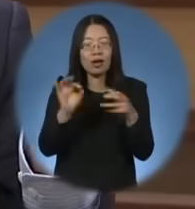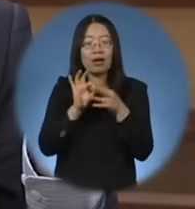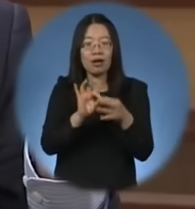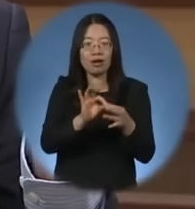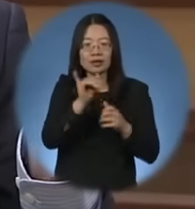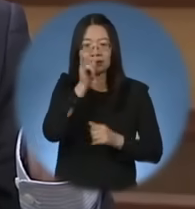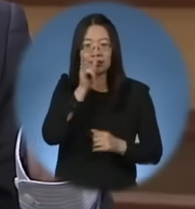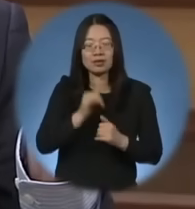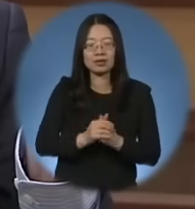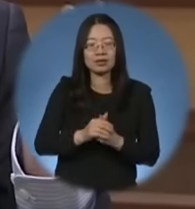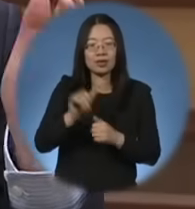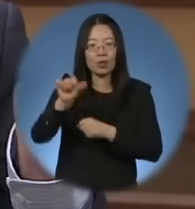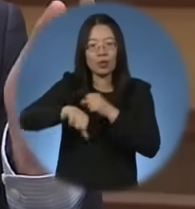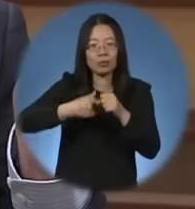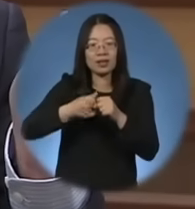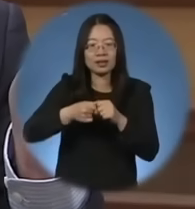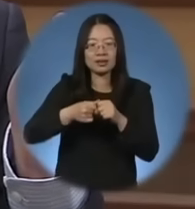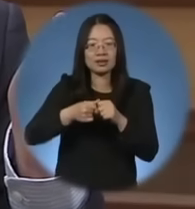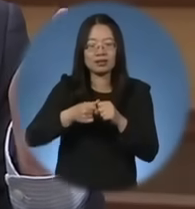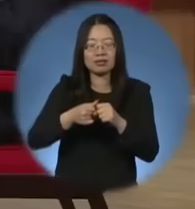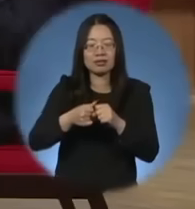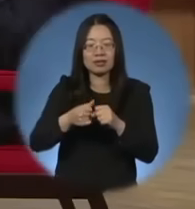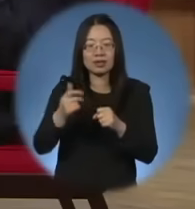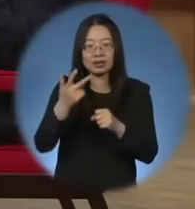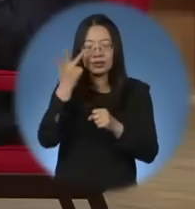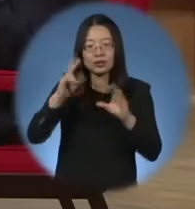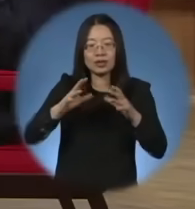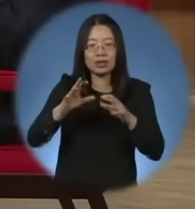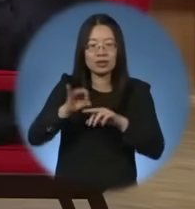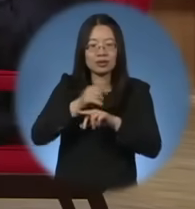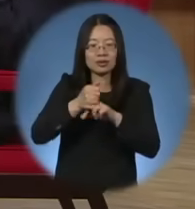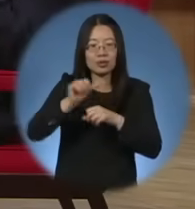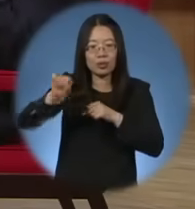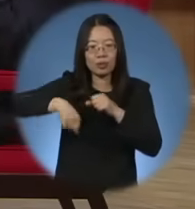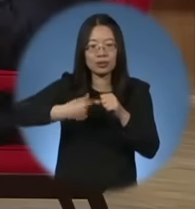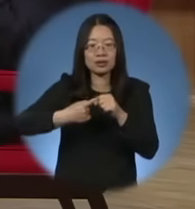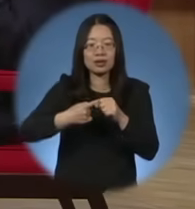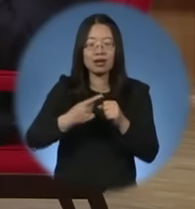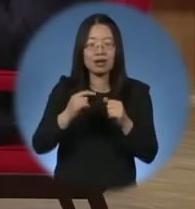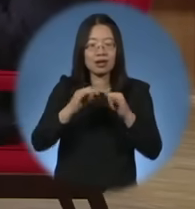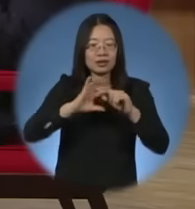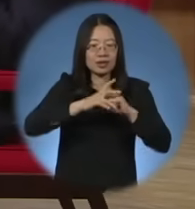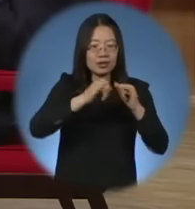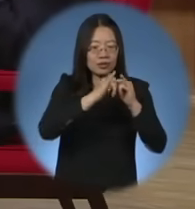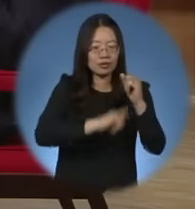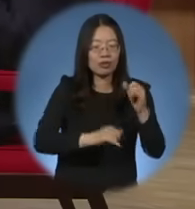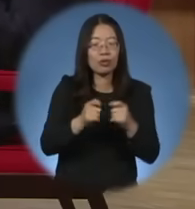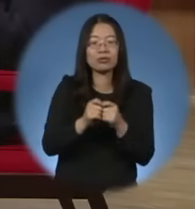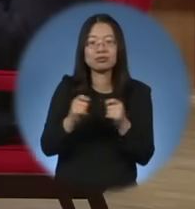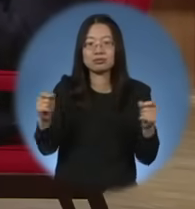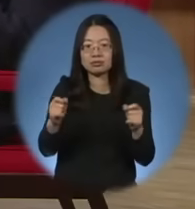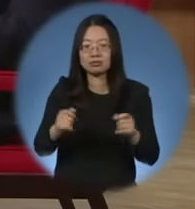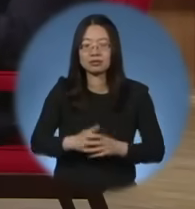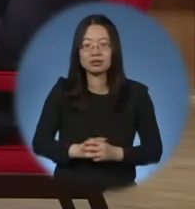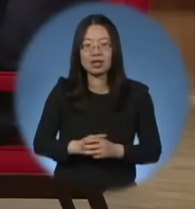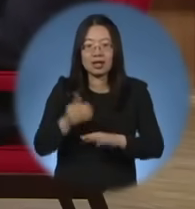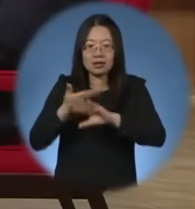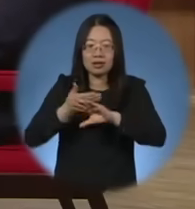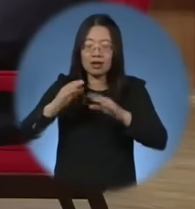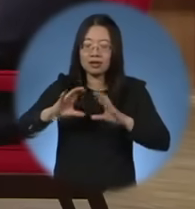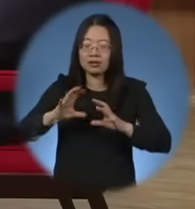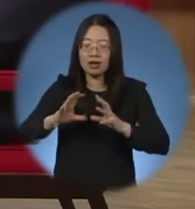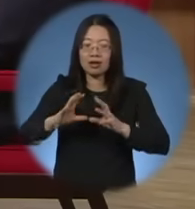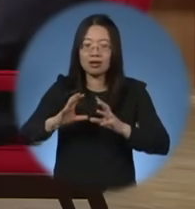가는 거예요음 500년 조선 왕주 500년은 세계 역사에서도 상당히 긴 왕주 예